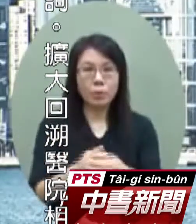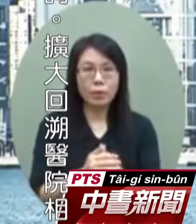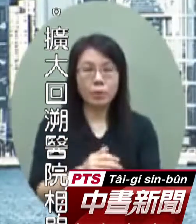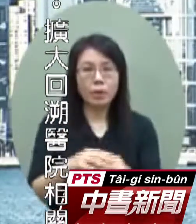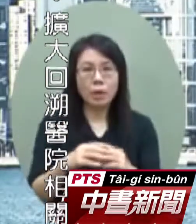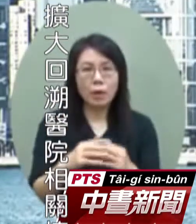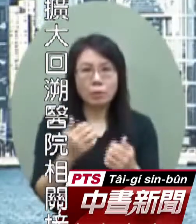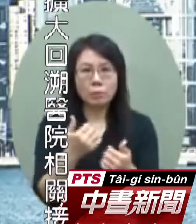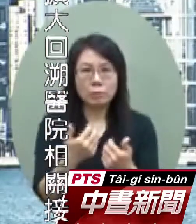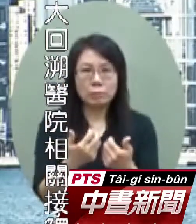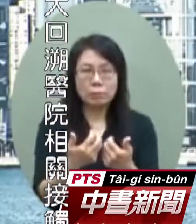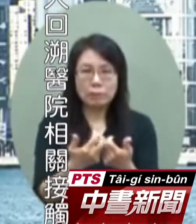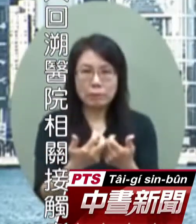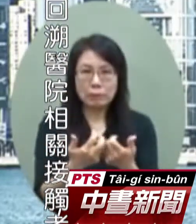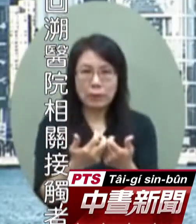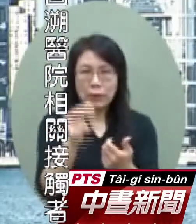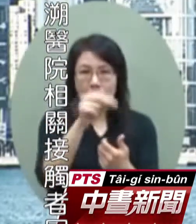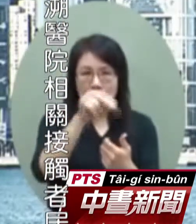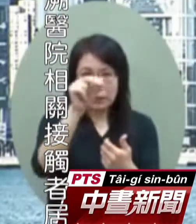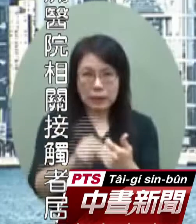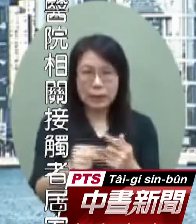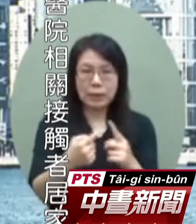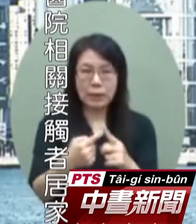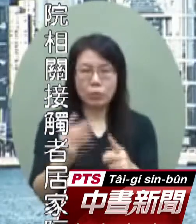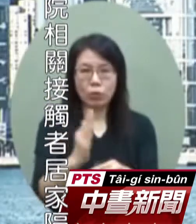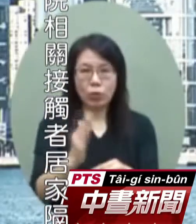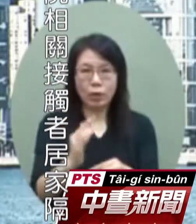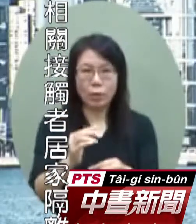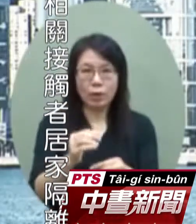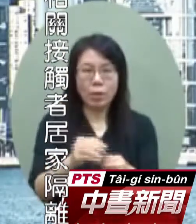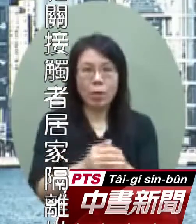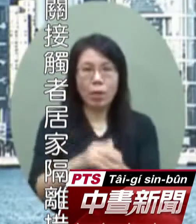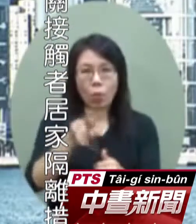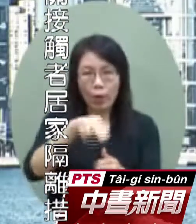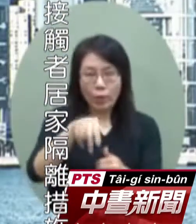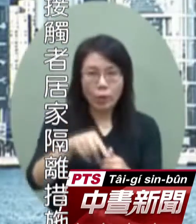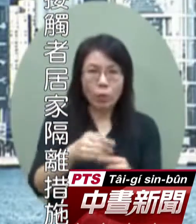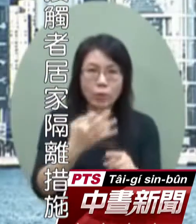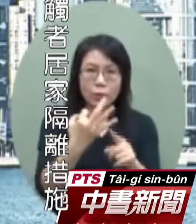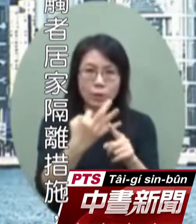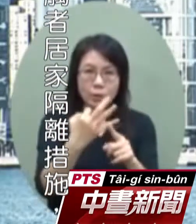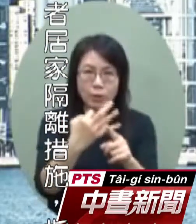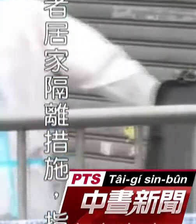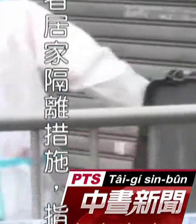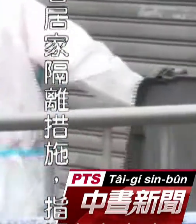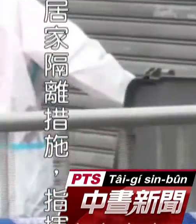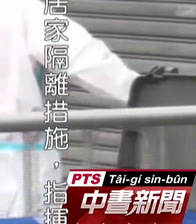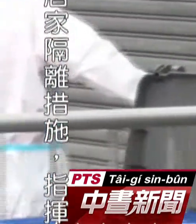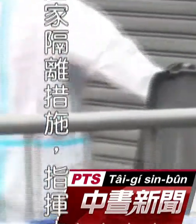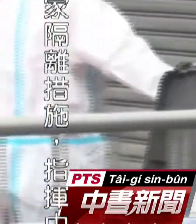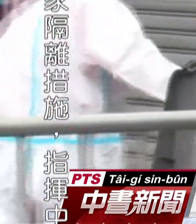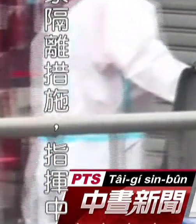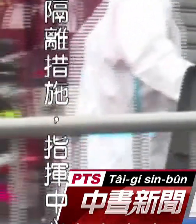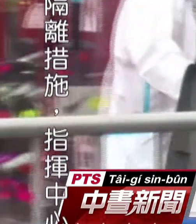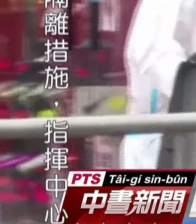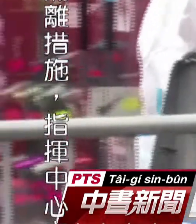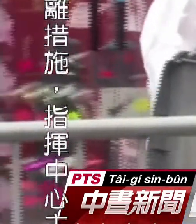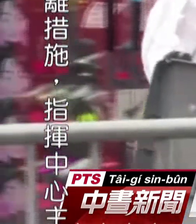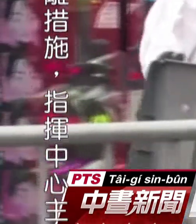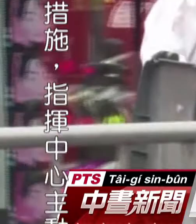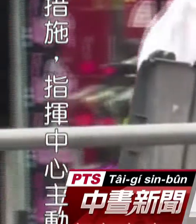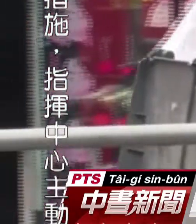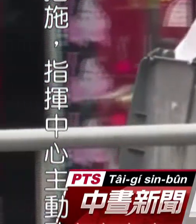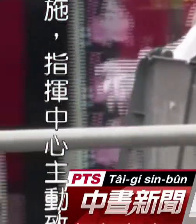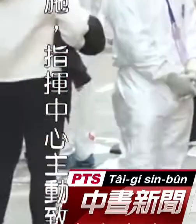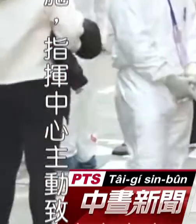檢的人數大約是7000人，成功找出了是13個隱性的個案， 七千人找到13個確診的個